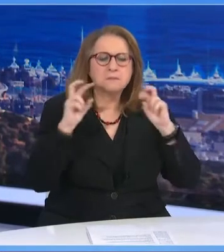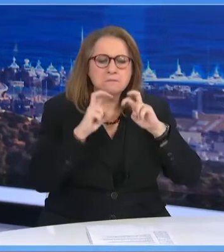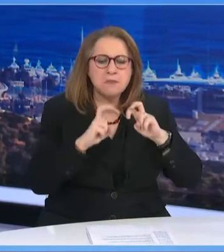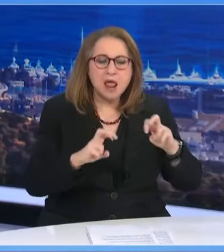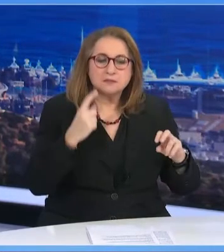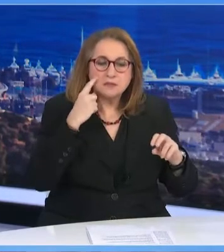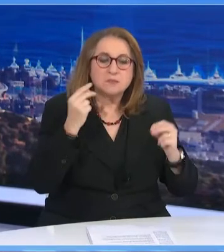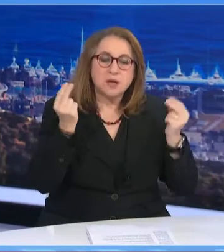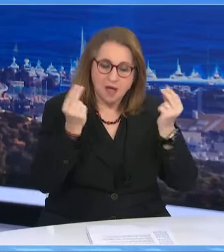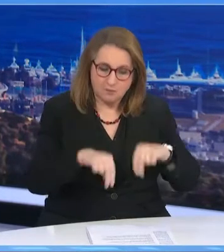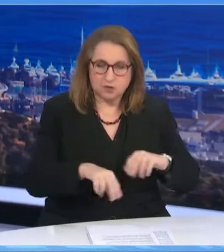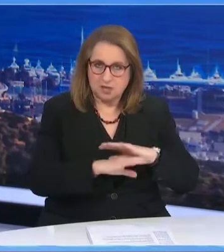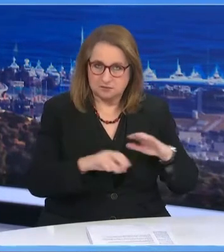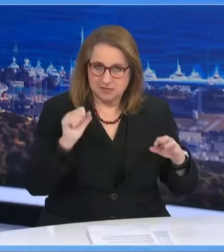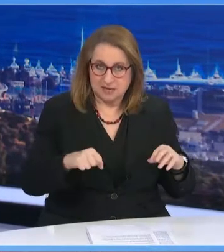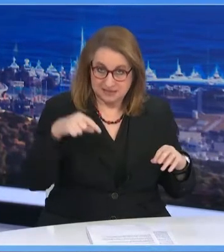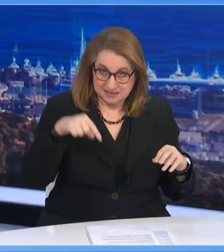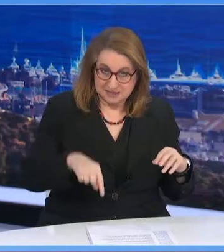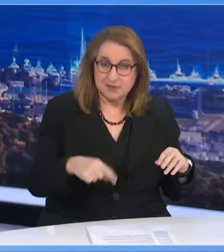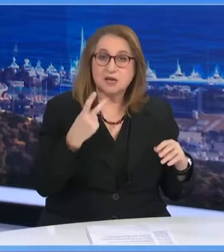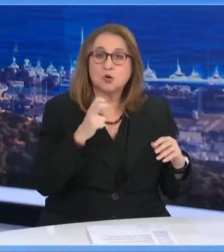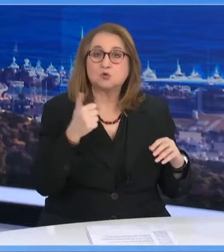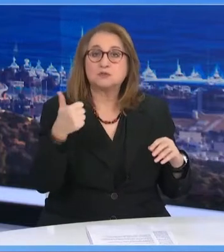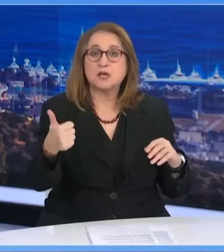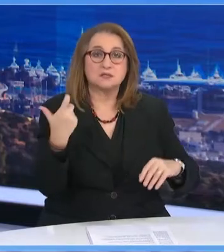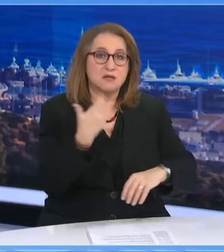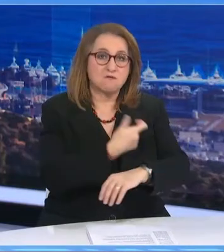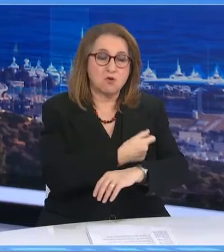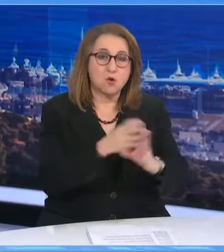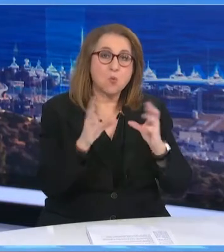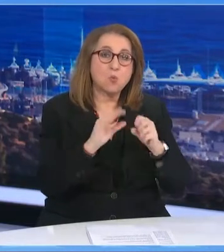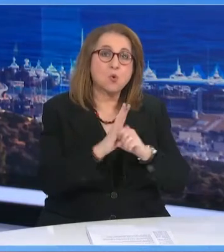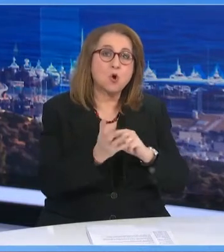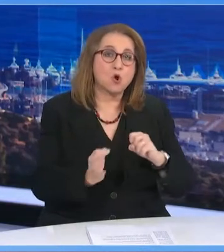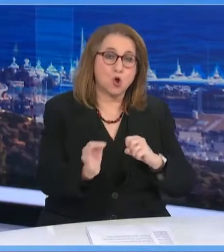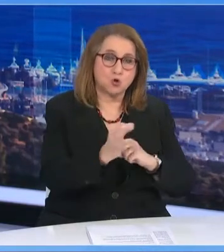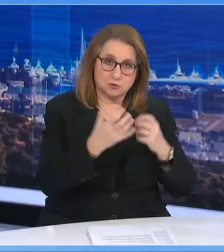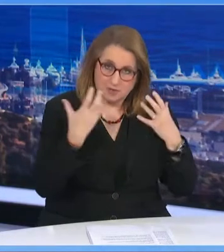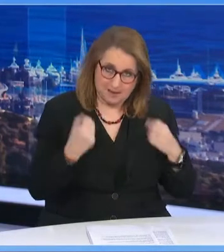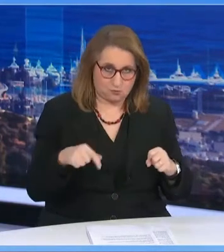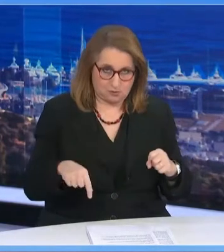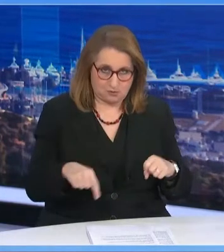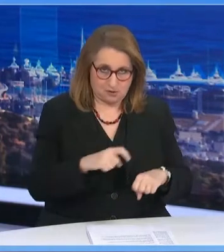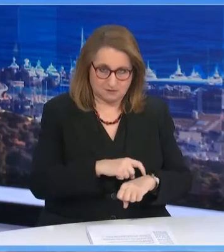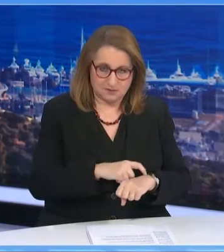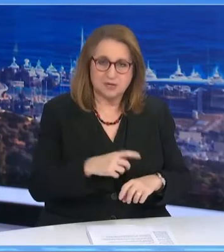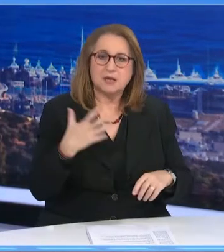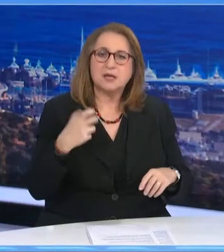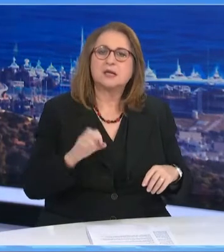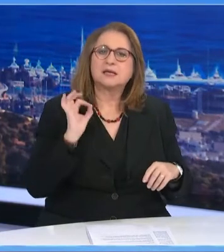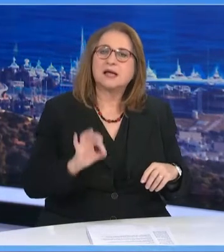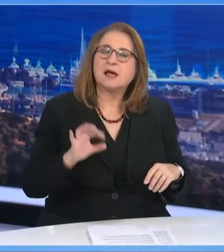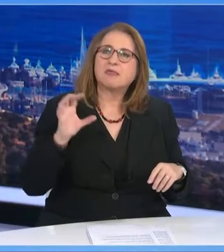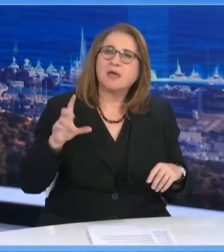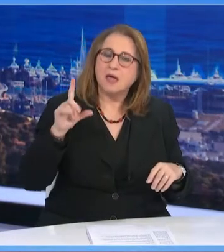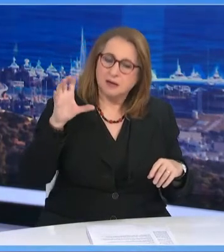σε εστίαση και διασκέδαση. Ο κ. Γεωργιάδης δήλωσε ότι η εστίαση δεν θα έχει ζημιά. Διασκέδαση πράγματι θα υποστούν. Ωστόσο, δεν υπάρχει